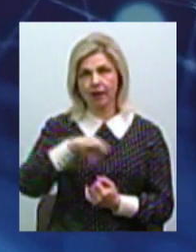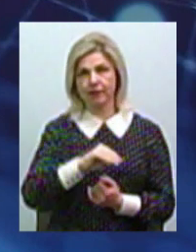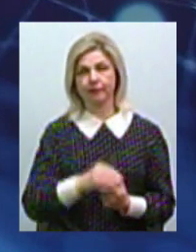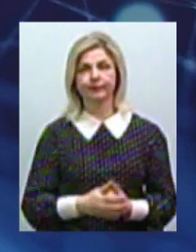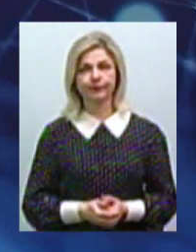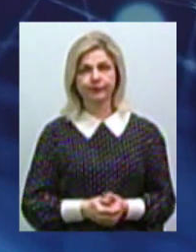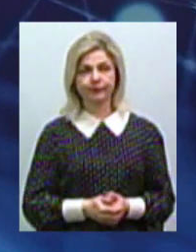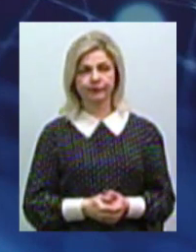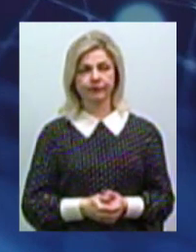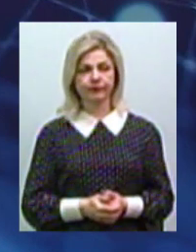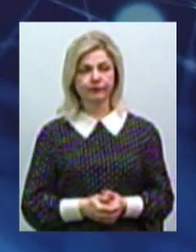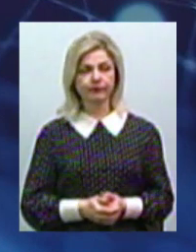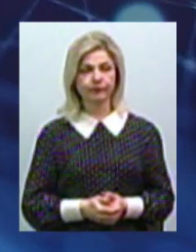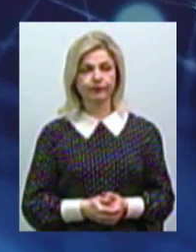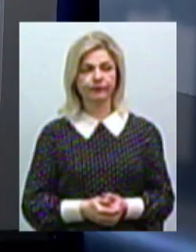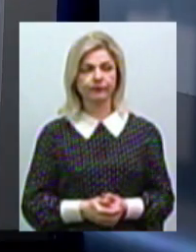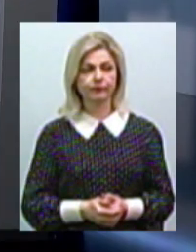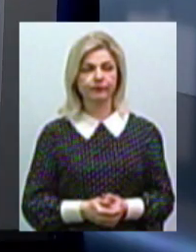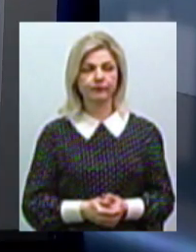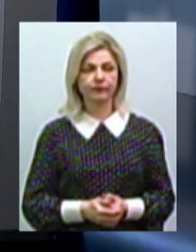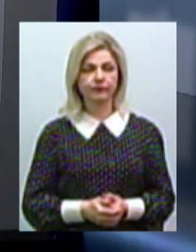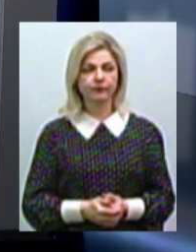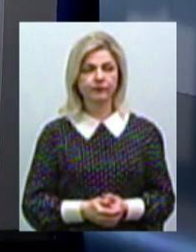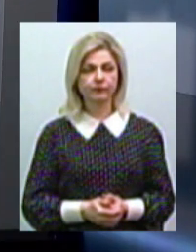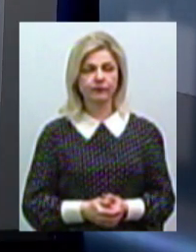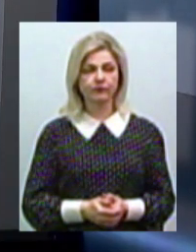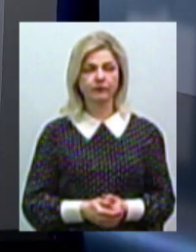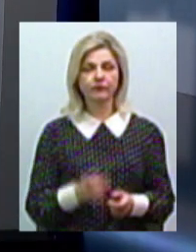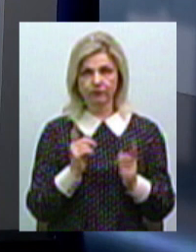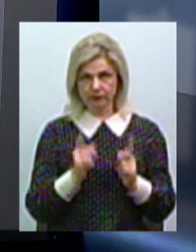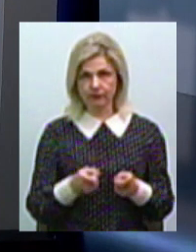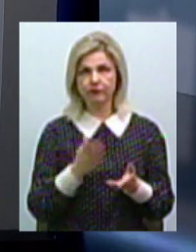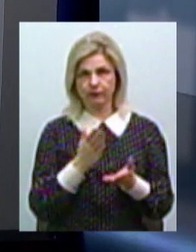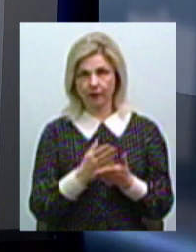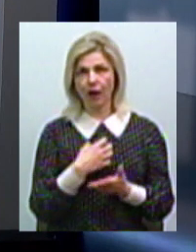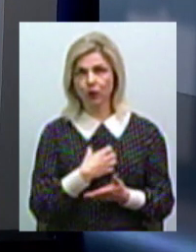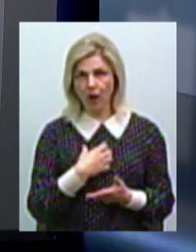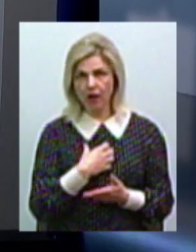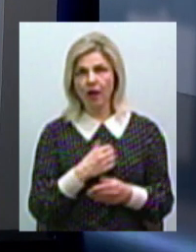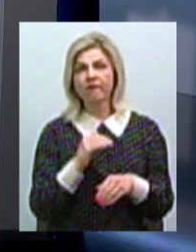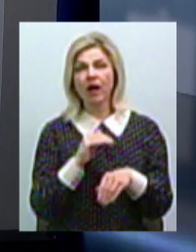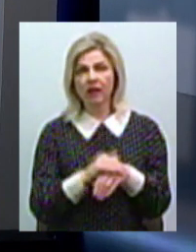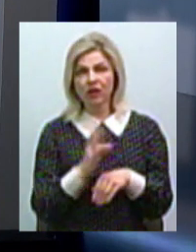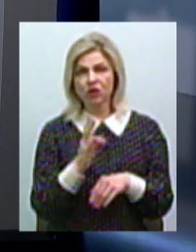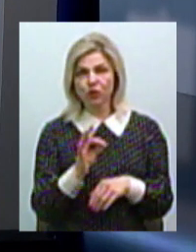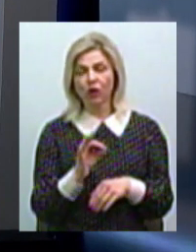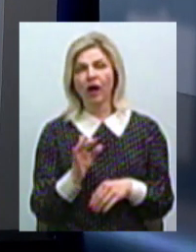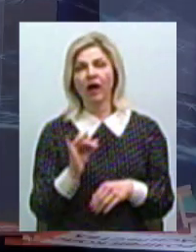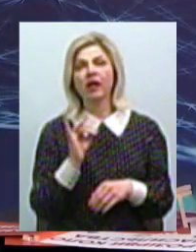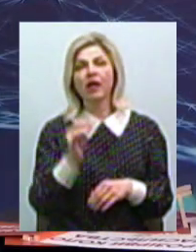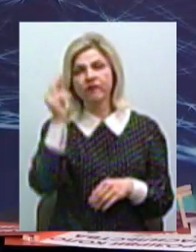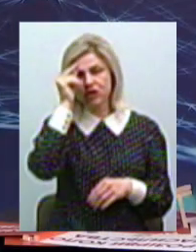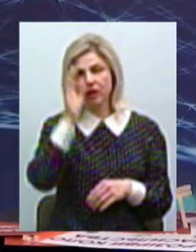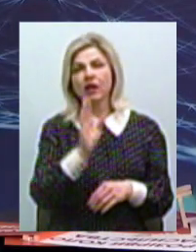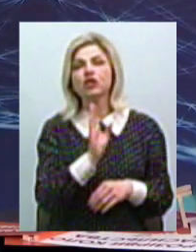проблема насильства? Проблема насильства є дійсно актуальною, тому що фактично і вчинення гендерного